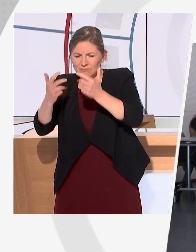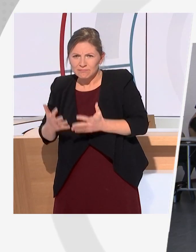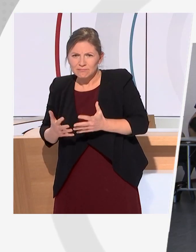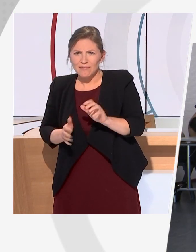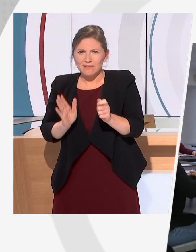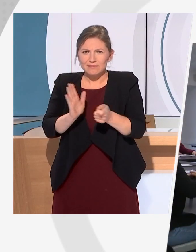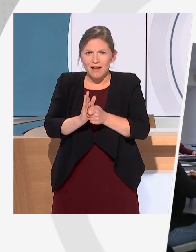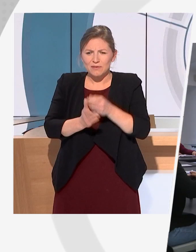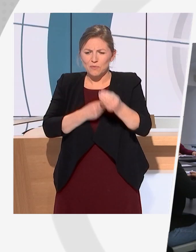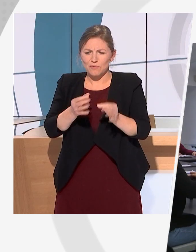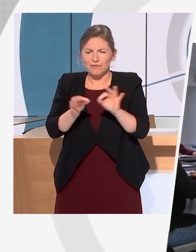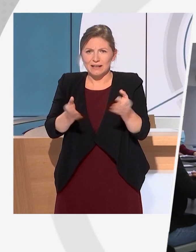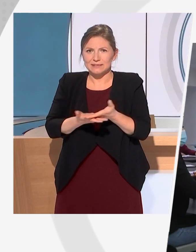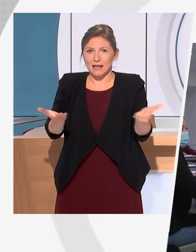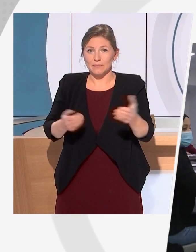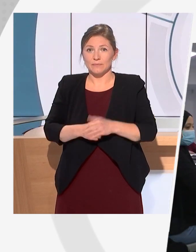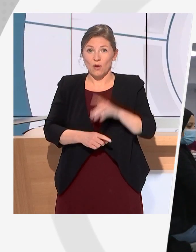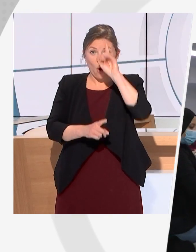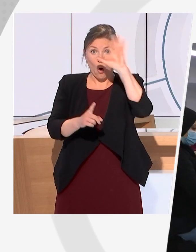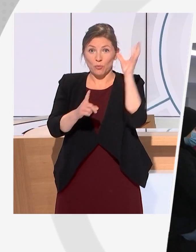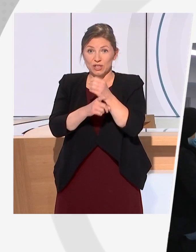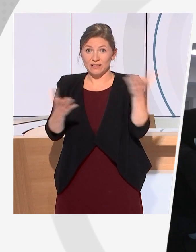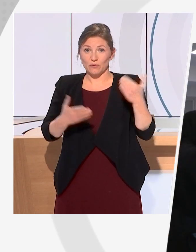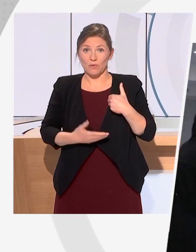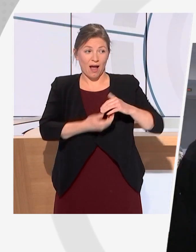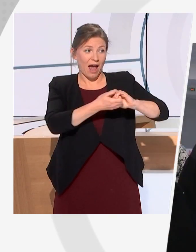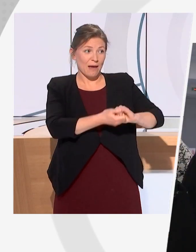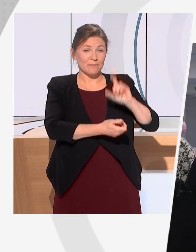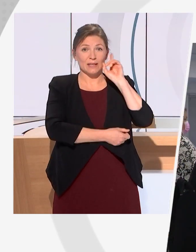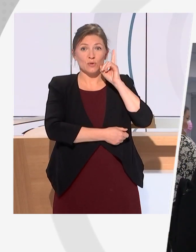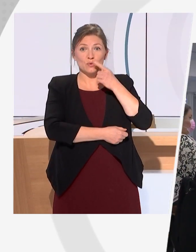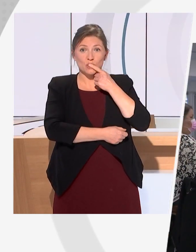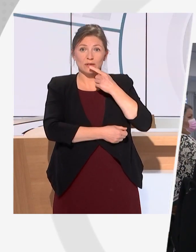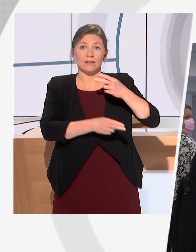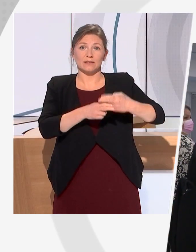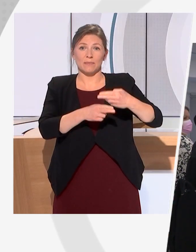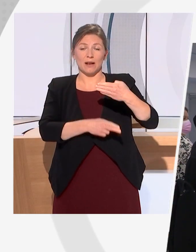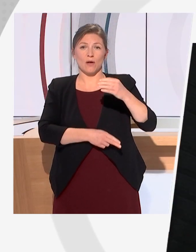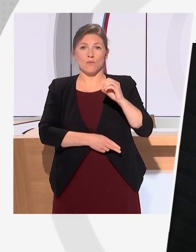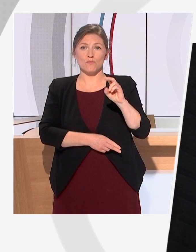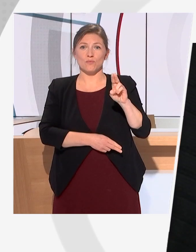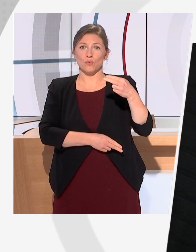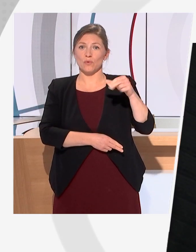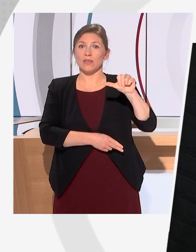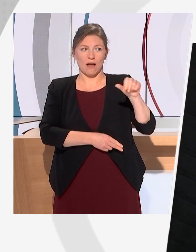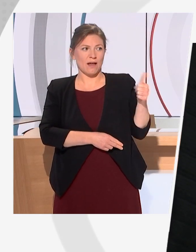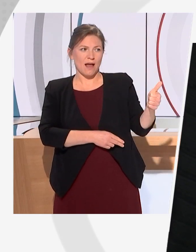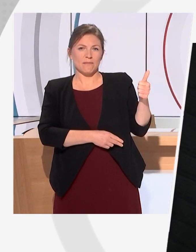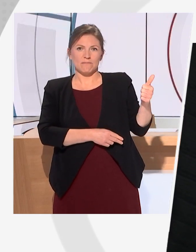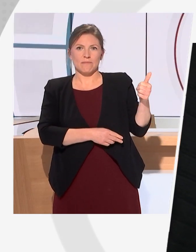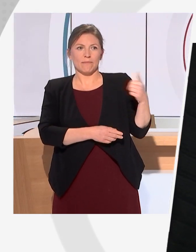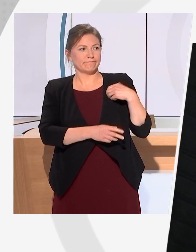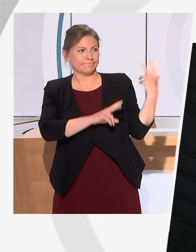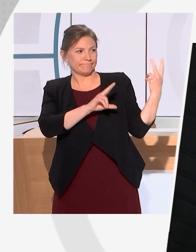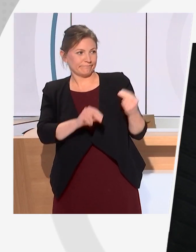des signes. Leur objectif, communiquer avec Mouna, arrivée de Tunisie il y a 2 ans. Elle est sourde et jusque-là, elle ne